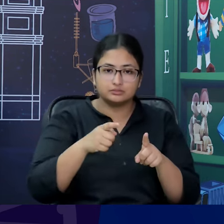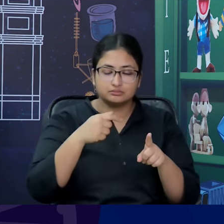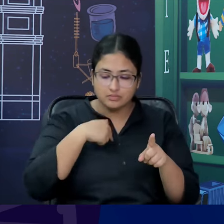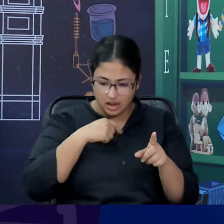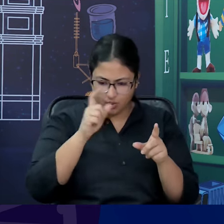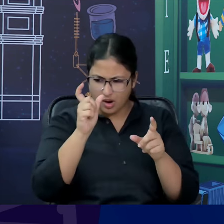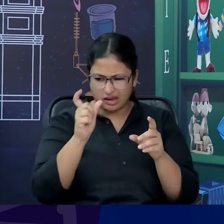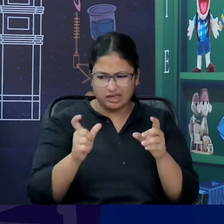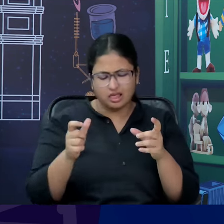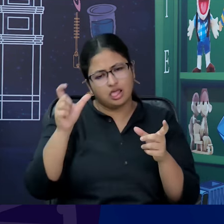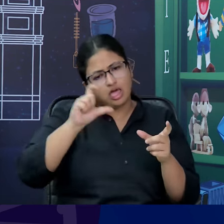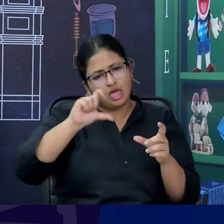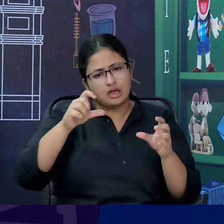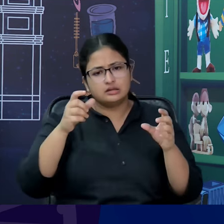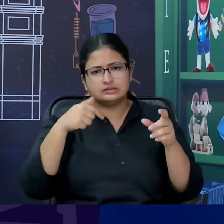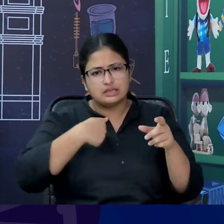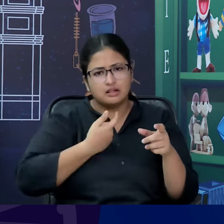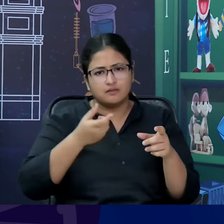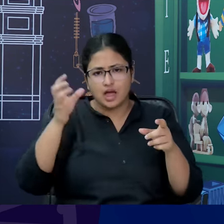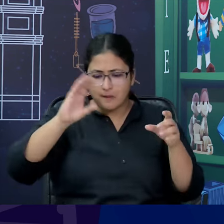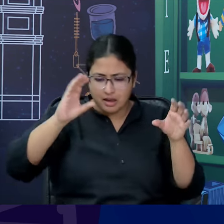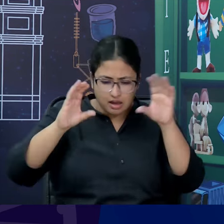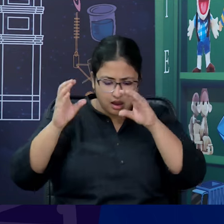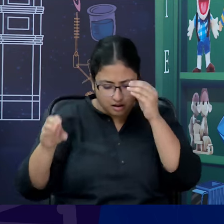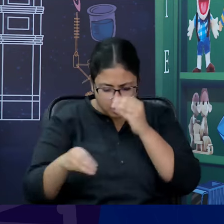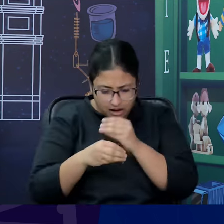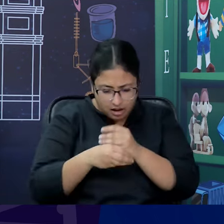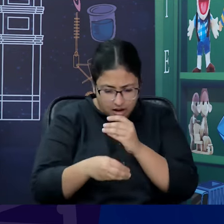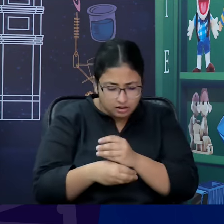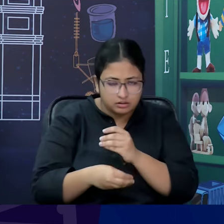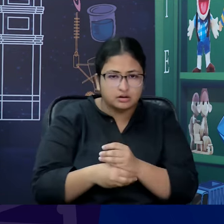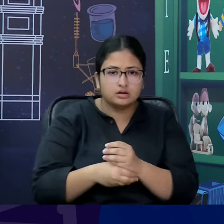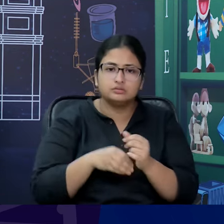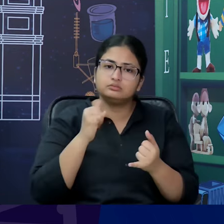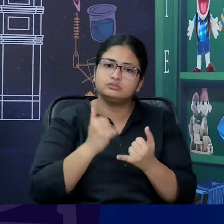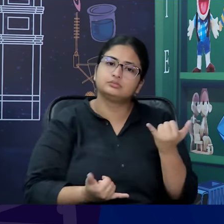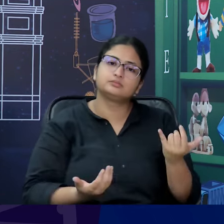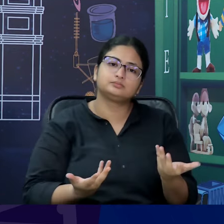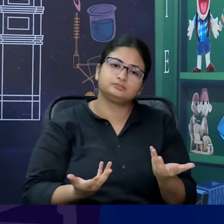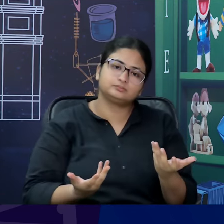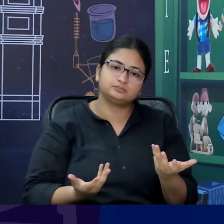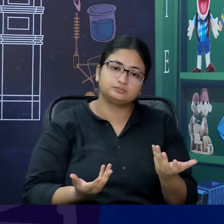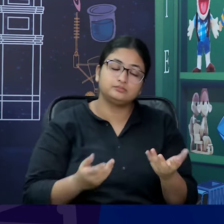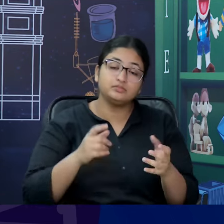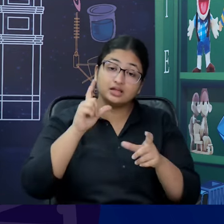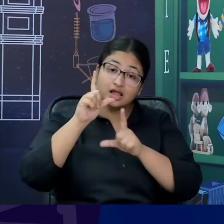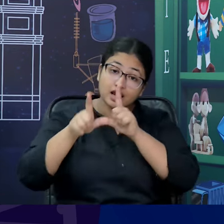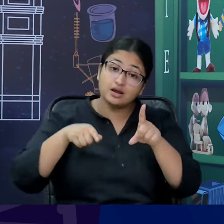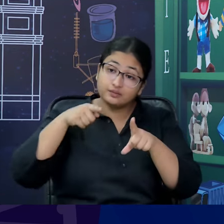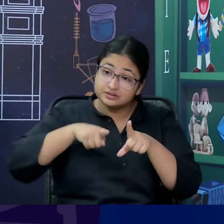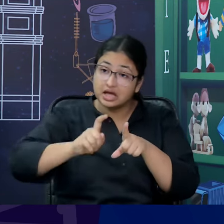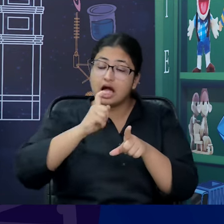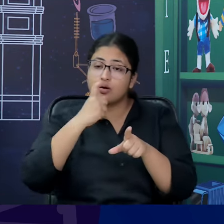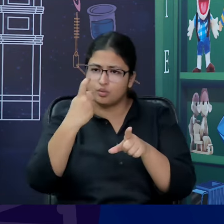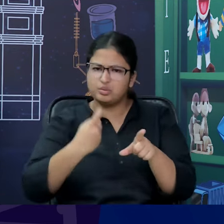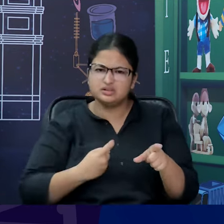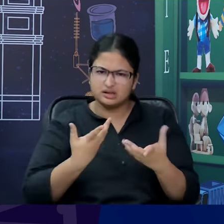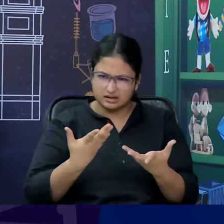क्या रहा हूं और उसी ने मुझसे पूछा कि तुमने भाषा को सहूलियत से बरतना नहीं सीखा कभी सहूलियत